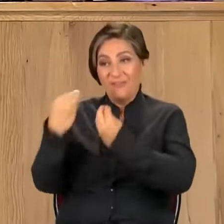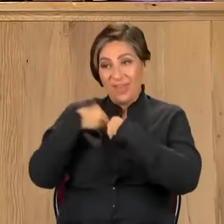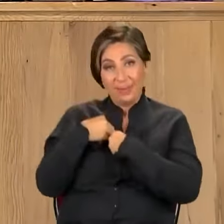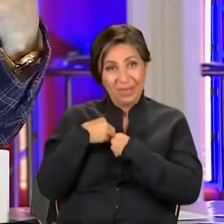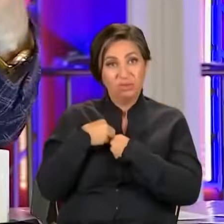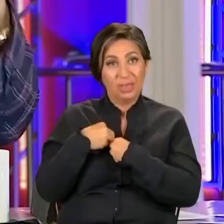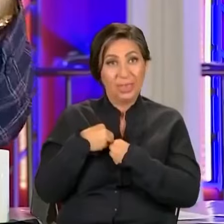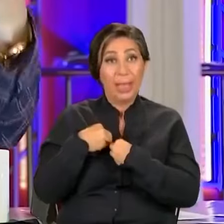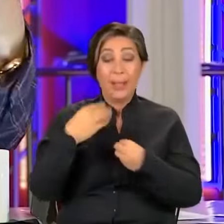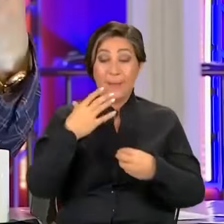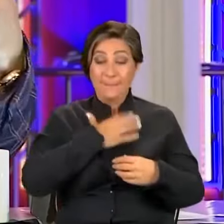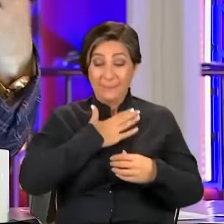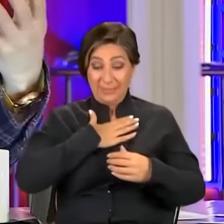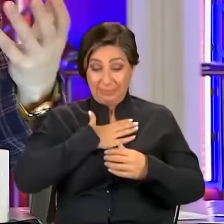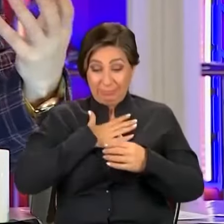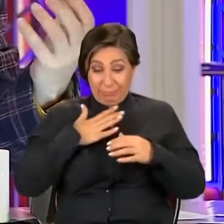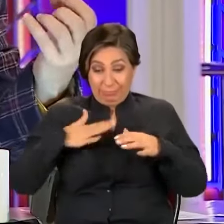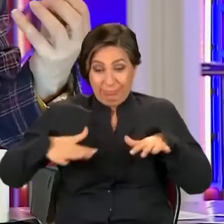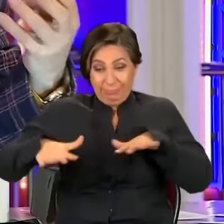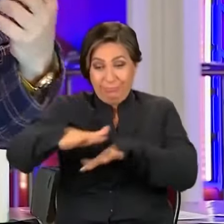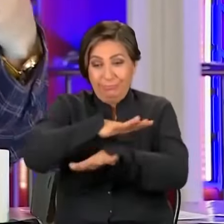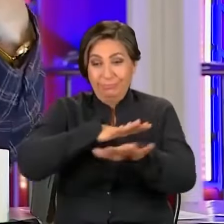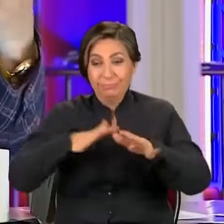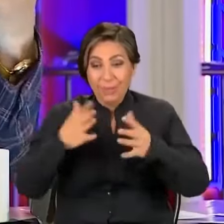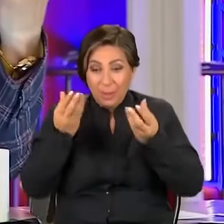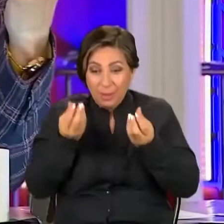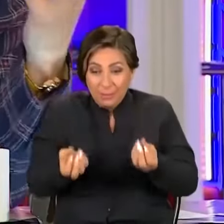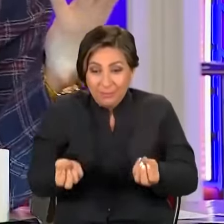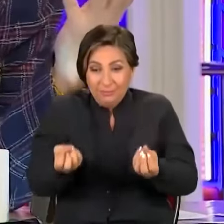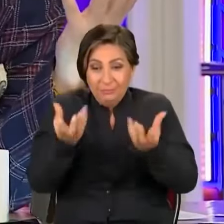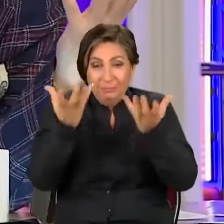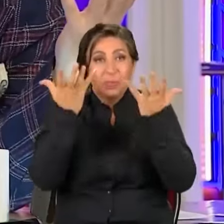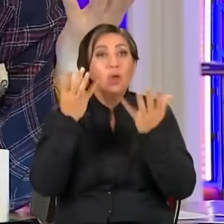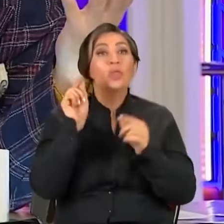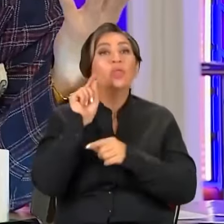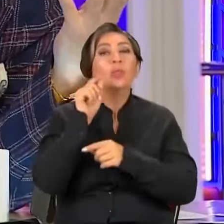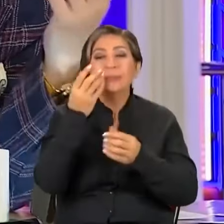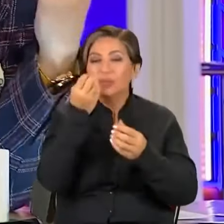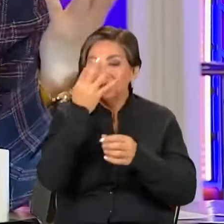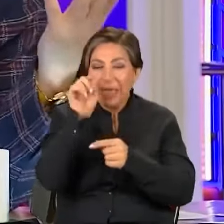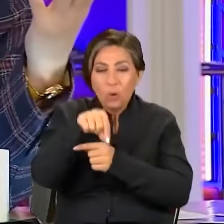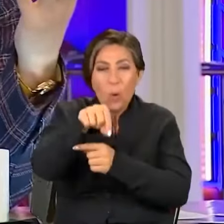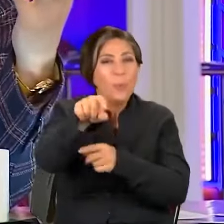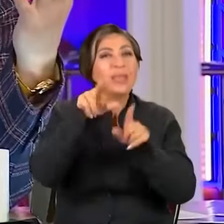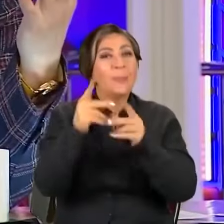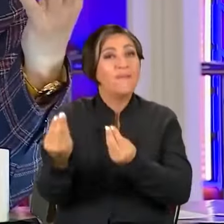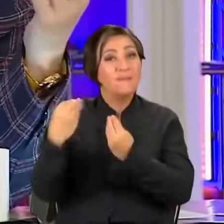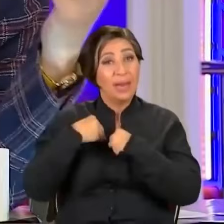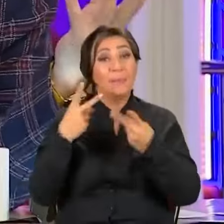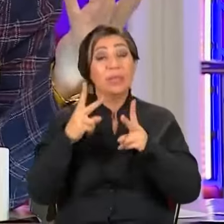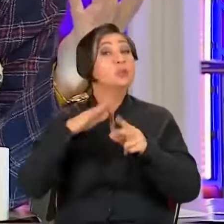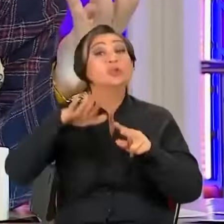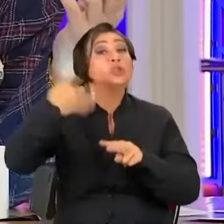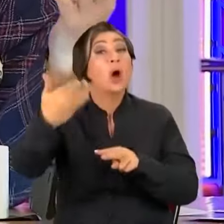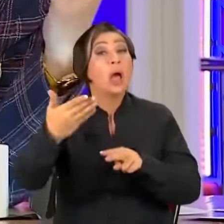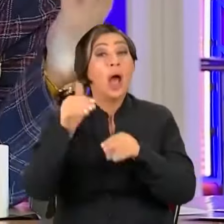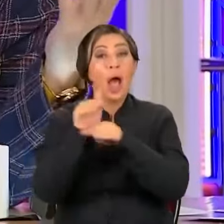sağlayabilecek, bizim genetiğimizi oluşturabilecek güzel tohumlar verebilirler. Ama ondan sonra